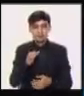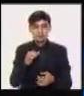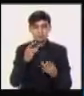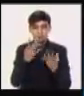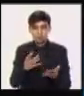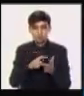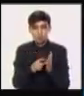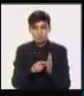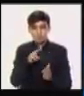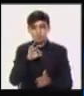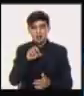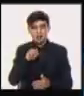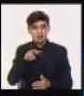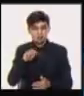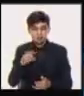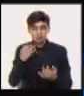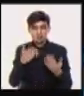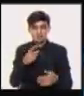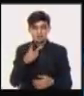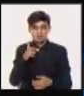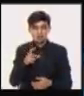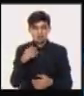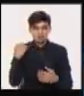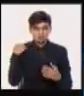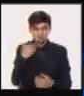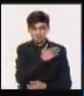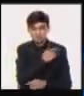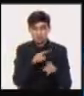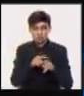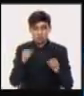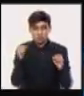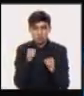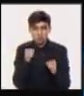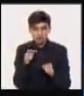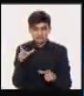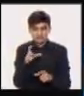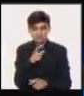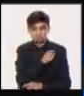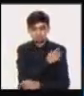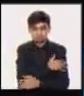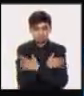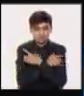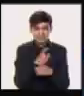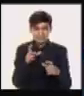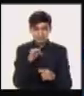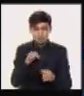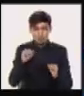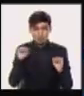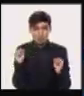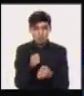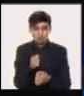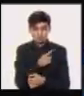Обычный палатада екі иығы тағы су көгергеннен тоңып кеткен, мұз екі